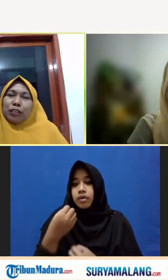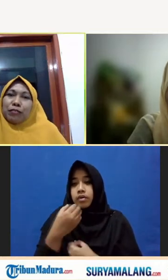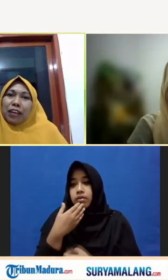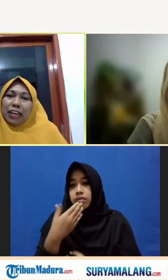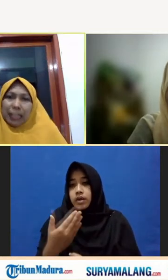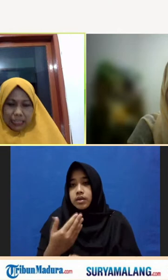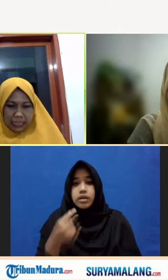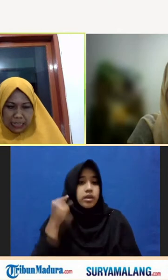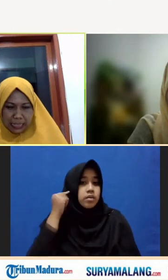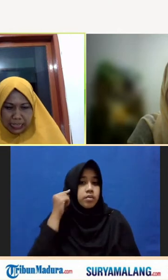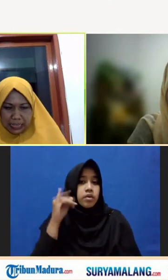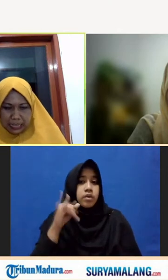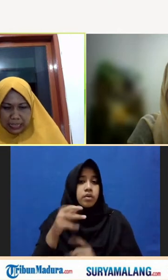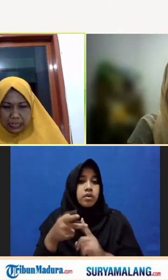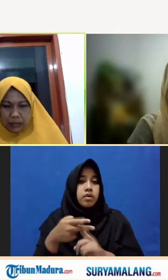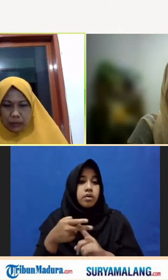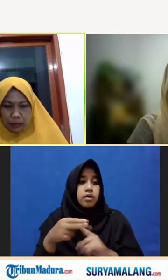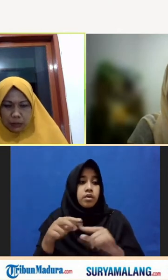Ibu Iva,